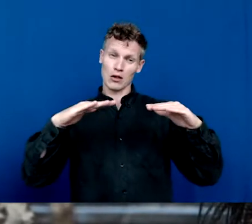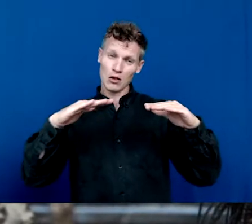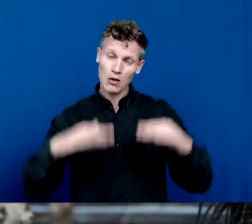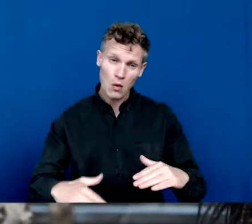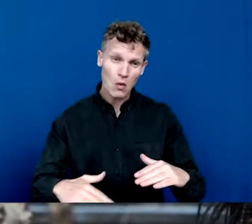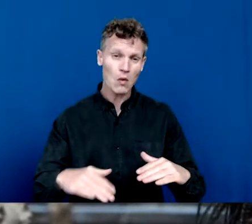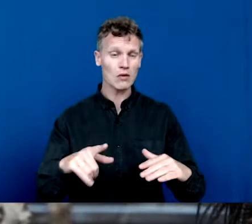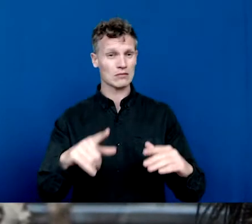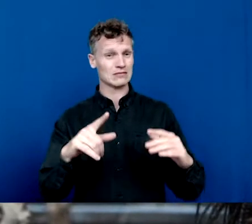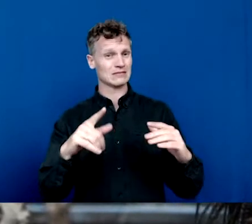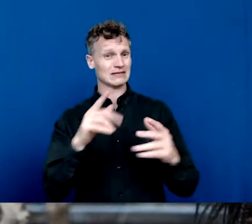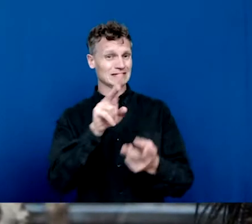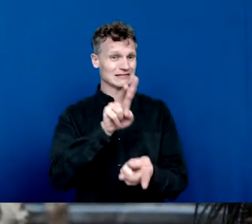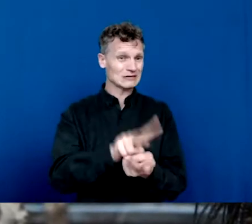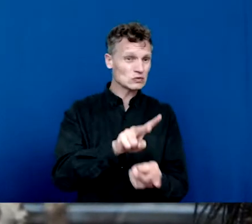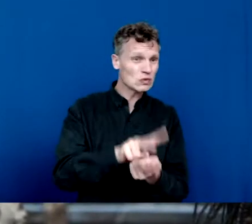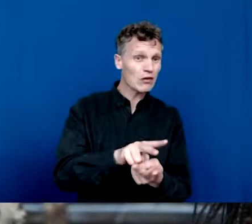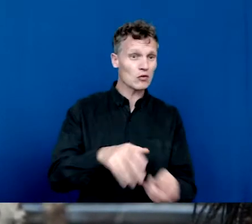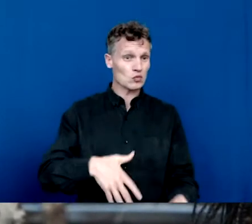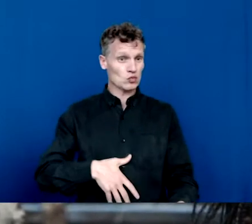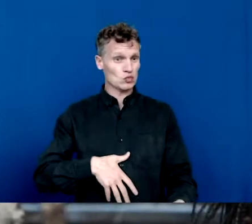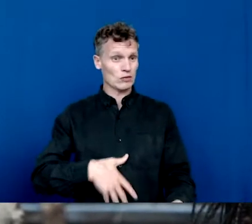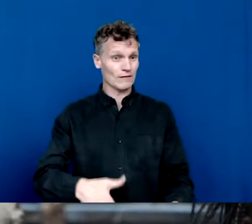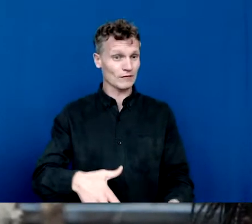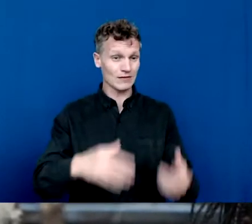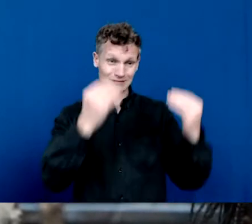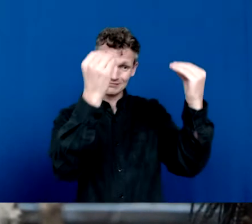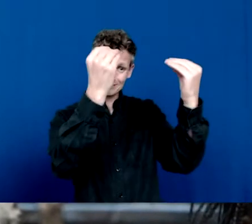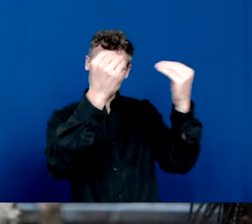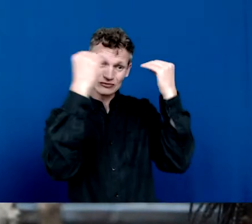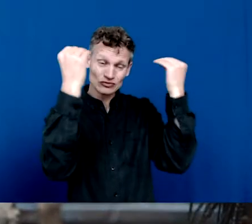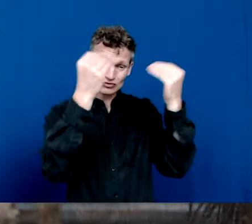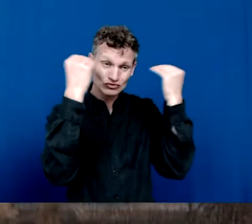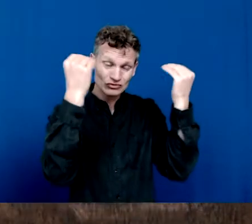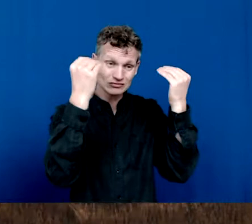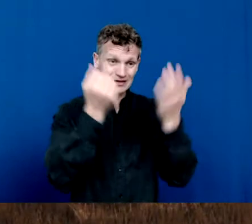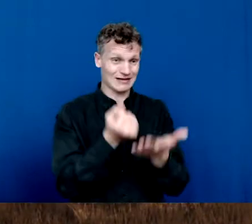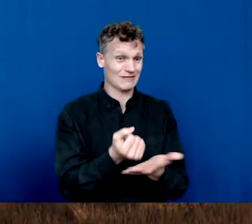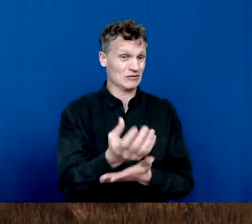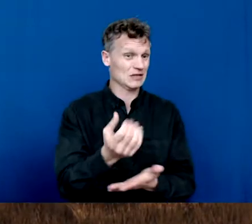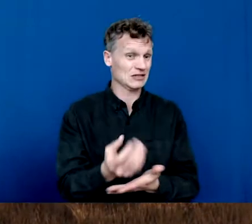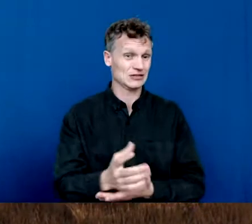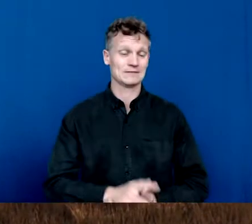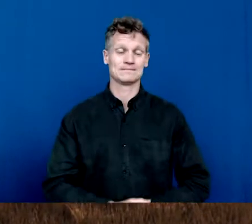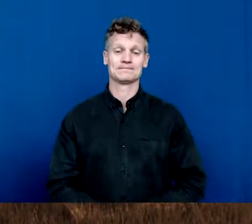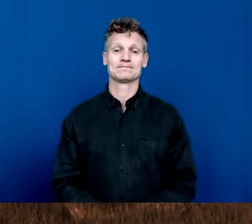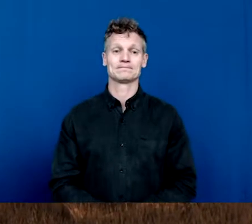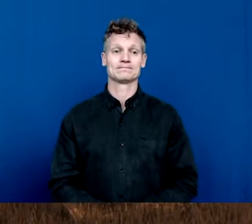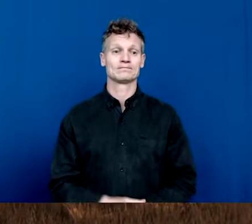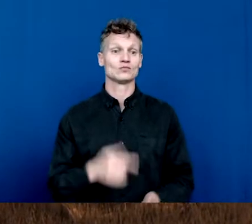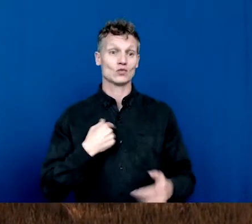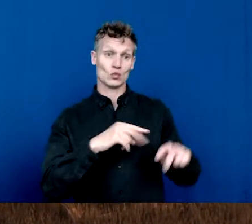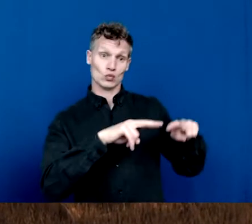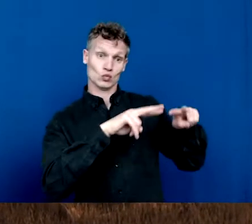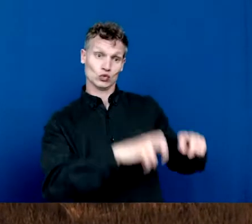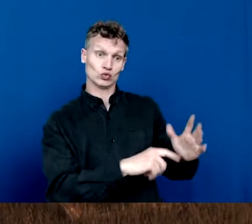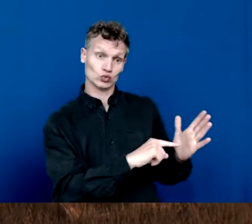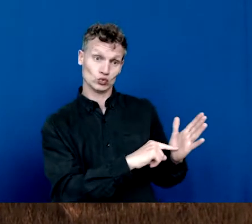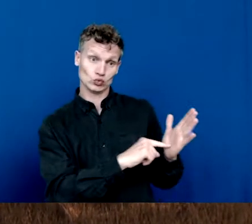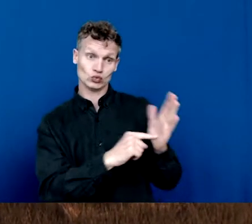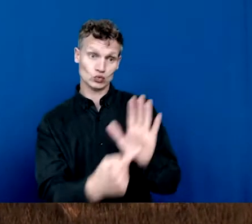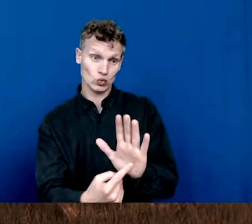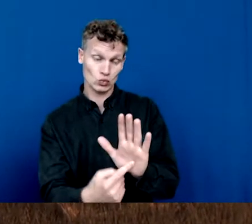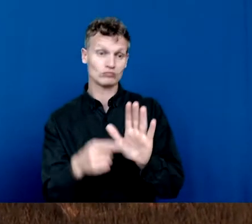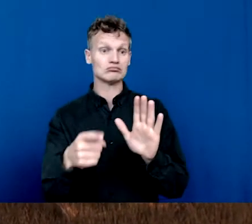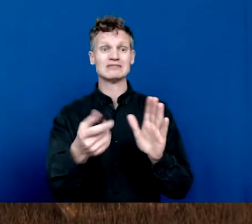en matière de santé sexuelle et reproductive. Les recherches montrent que plusieurs facteurs